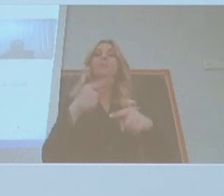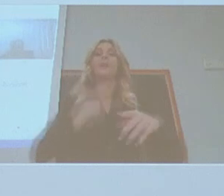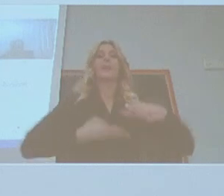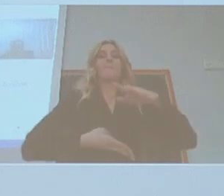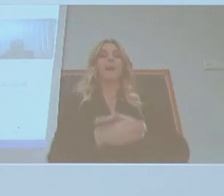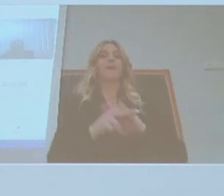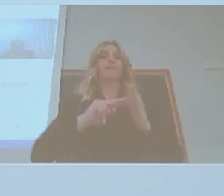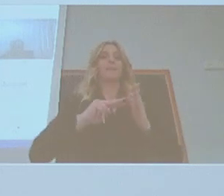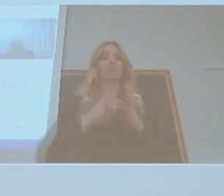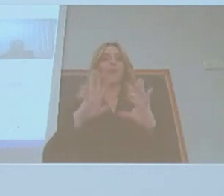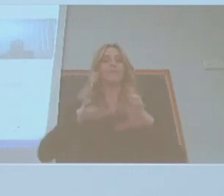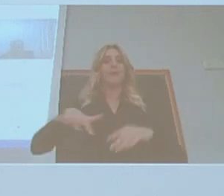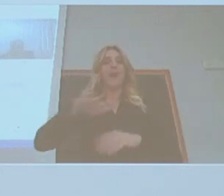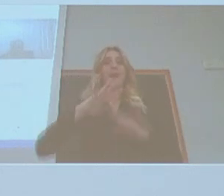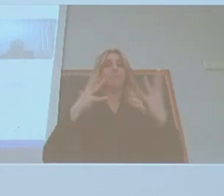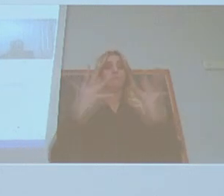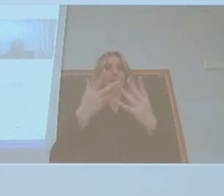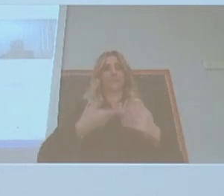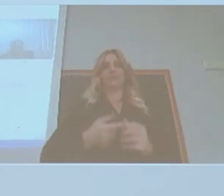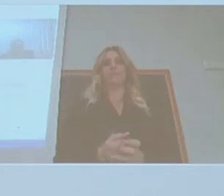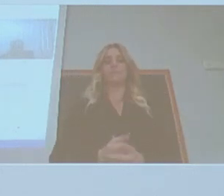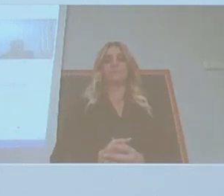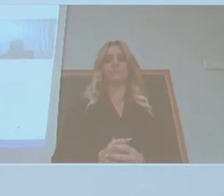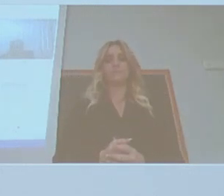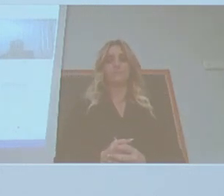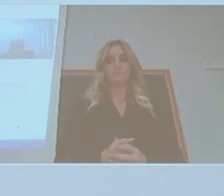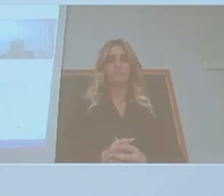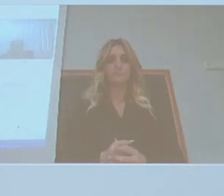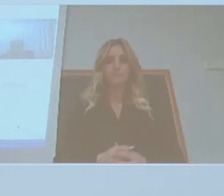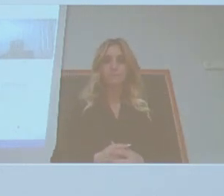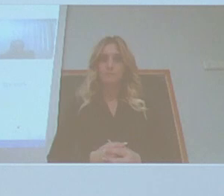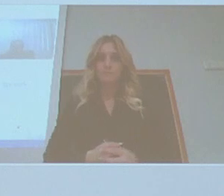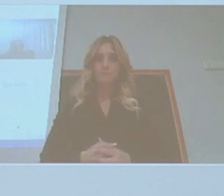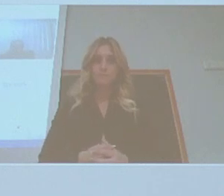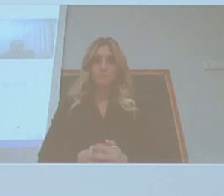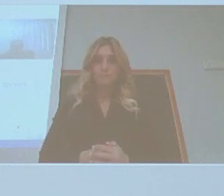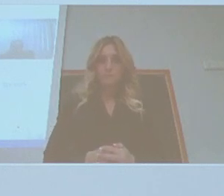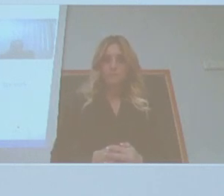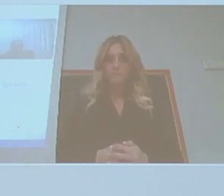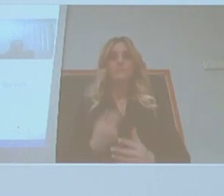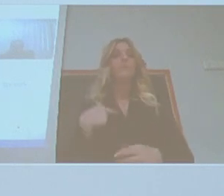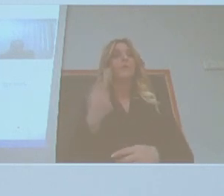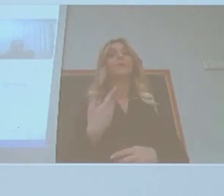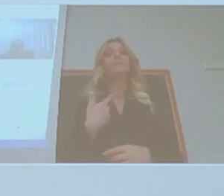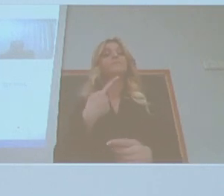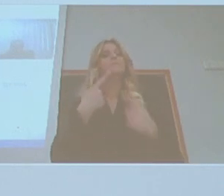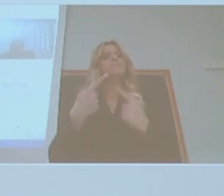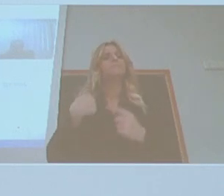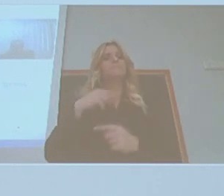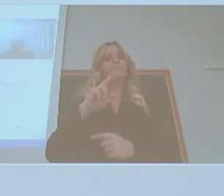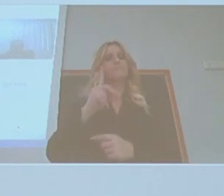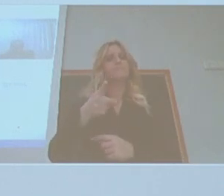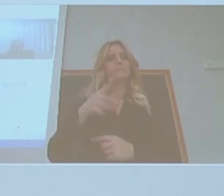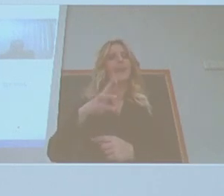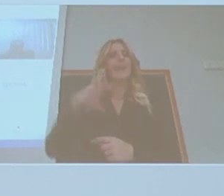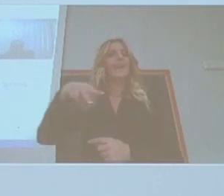che nasce tutto il seguito. Il rapporto Green Italy